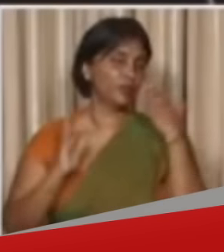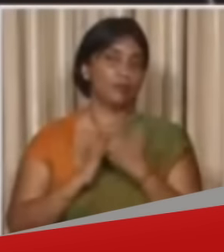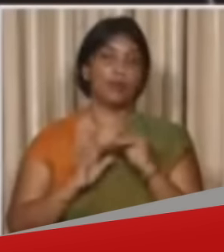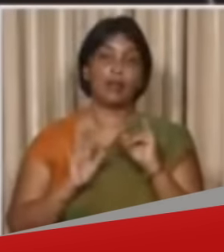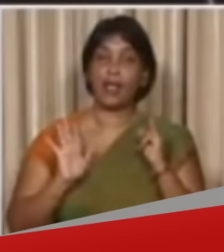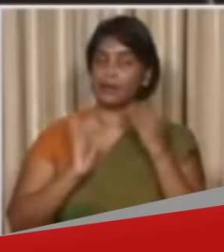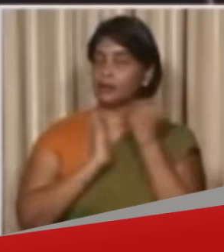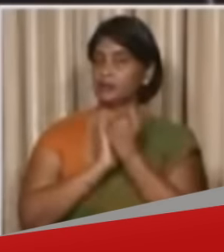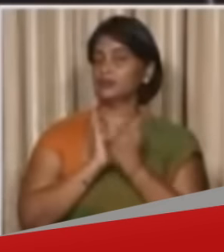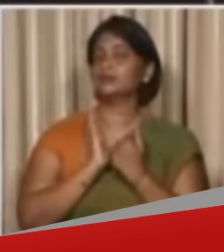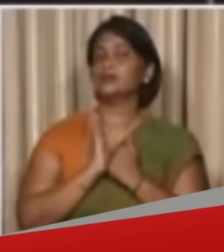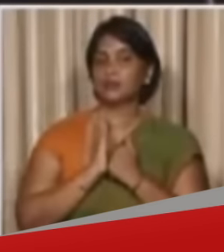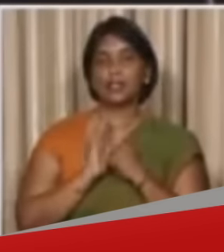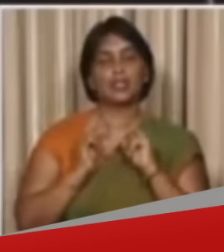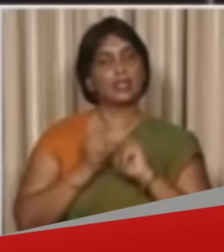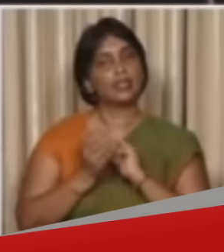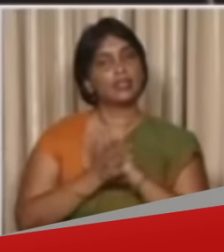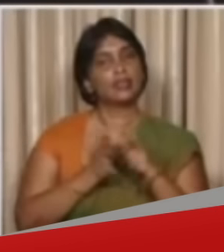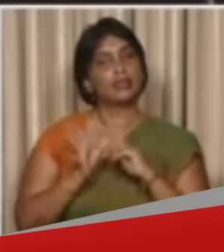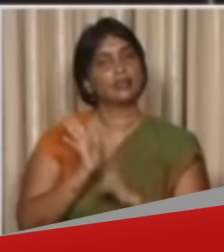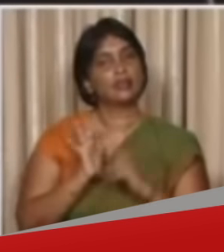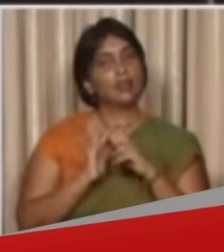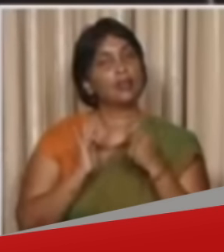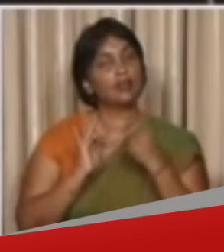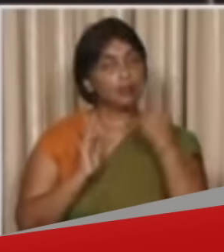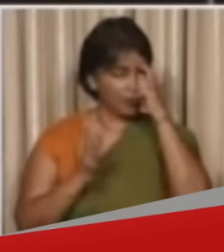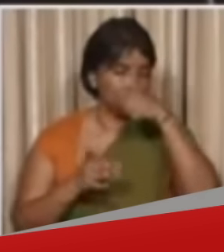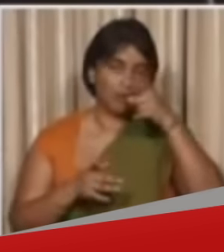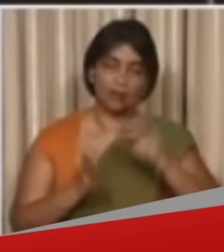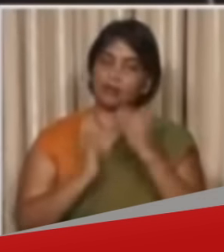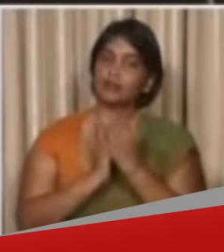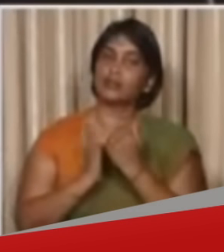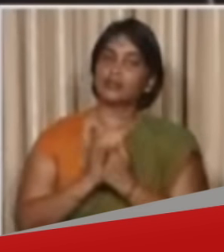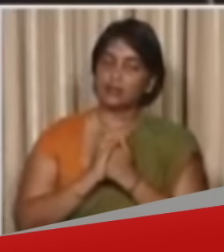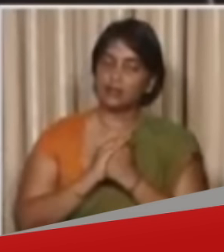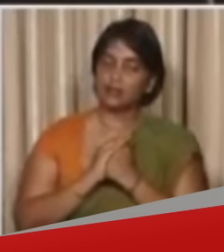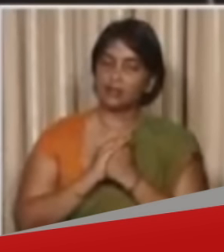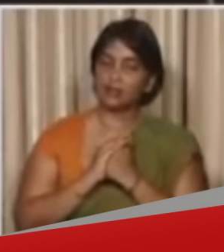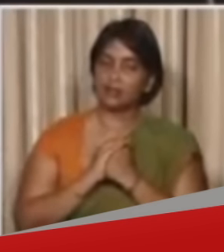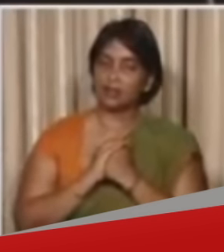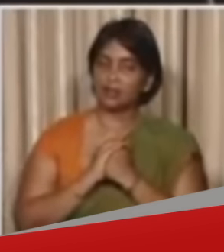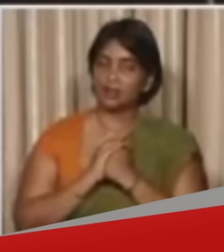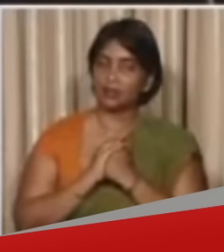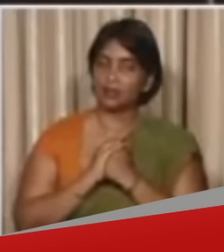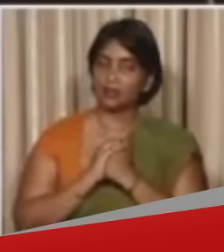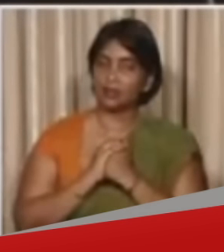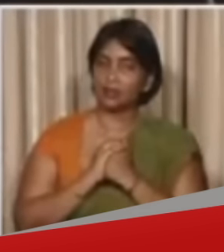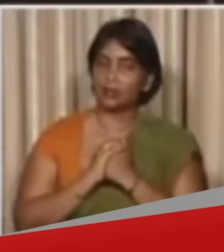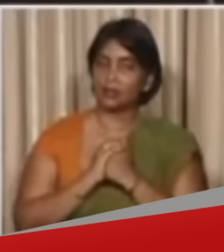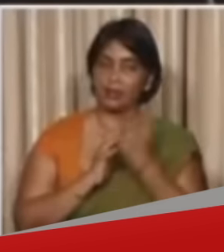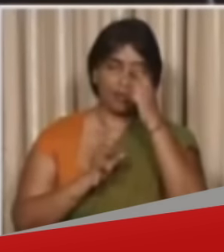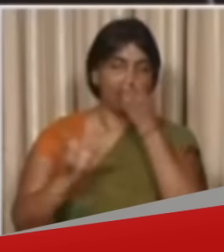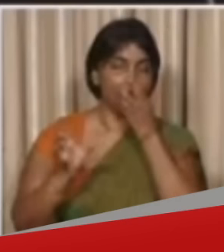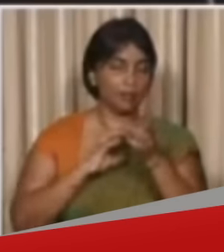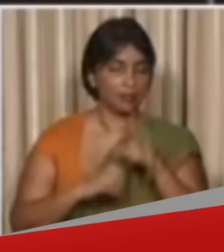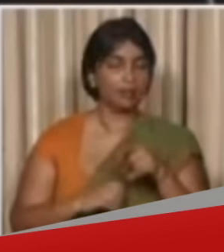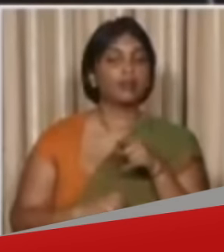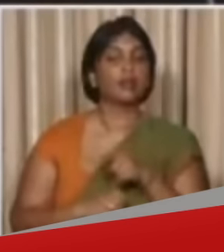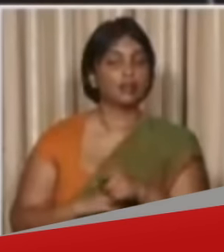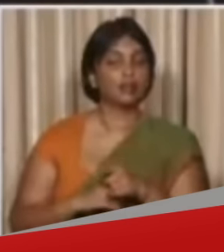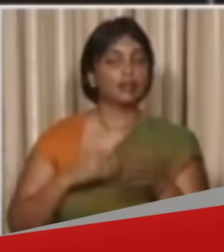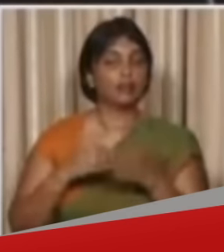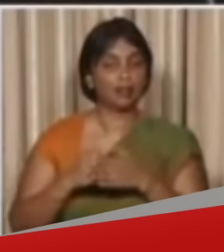ගැන සඳහන් කරමින් සානි අබේසර මහතා ලබා දුන් නියෝග මාලාව ගරු මන්ත්‍රීතුමා විනාඩියක් ඉති වෙන්නේ පාස්කු ප්‍රහාරය